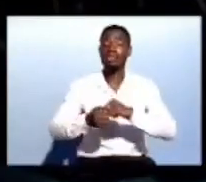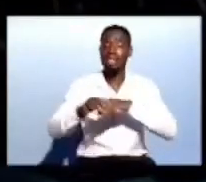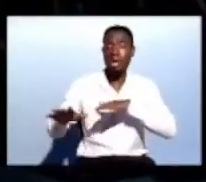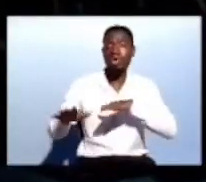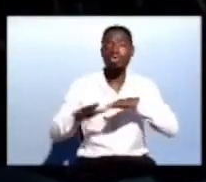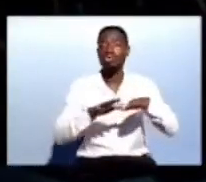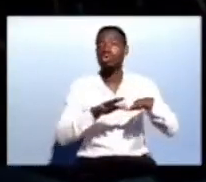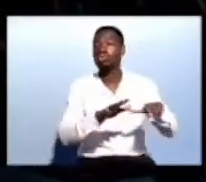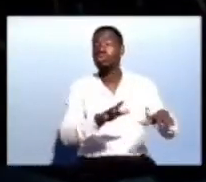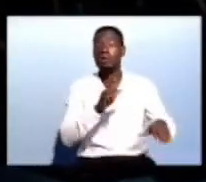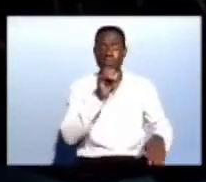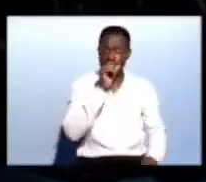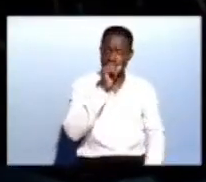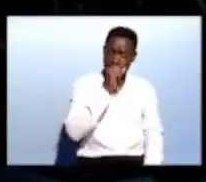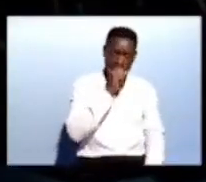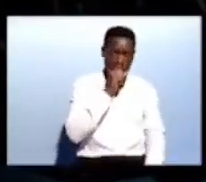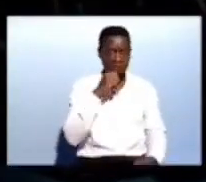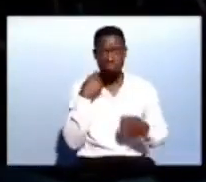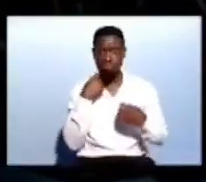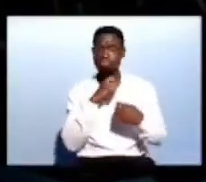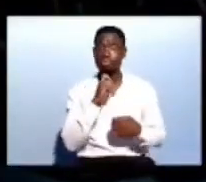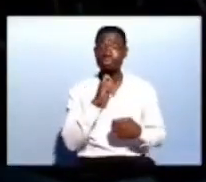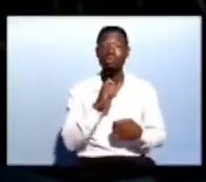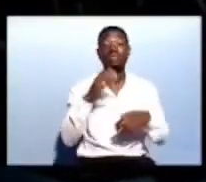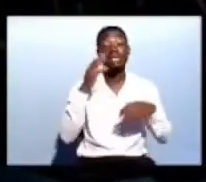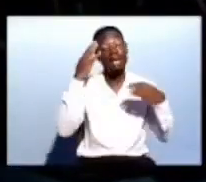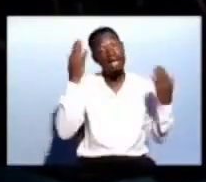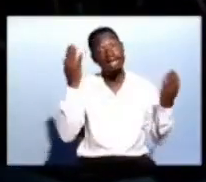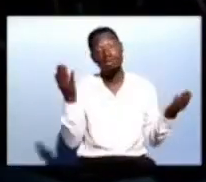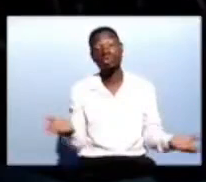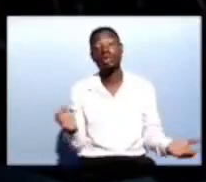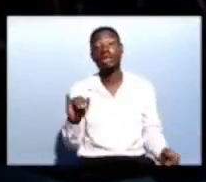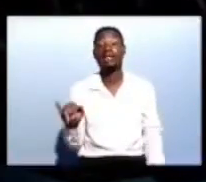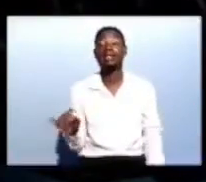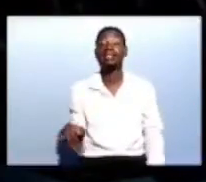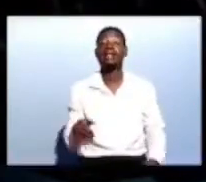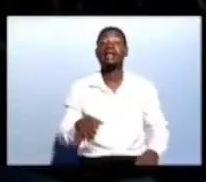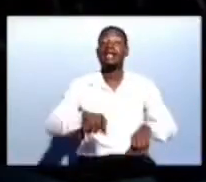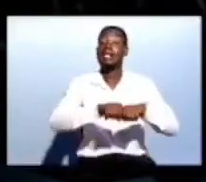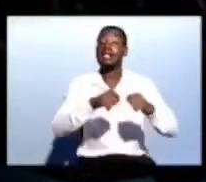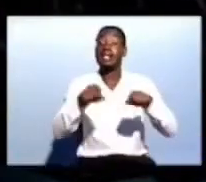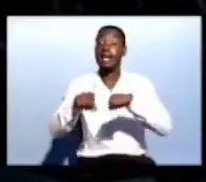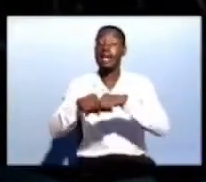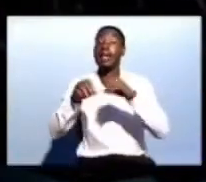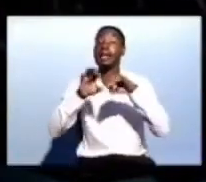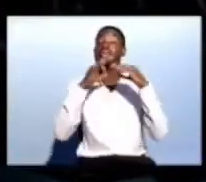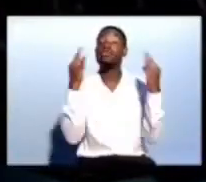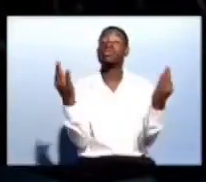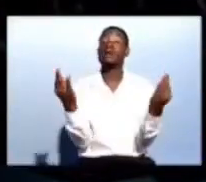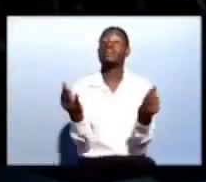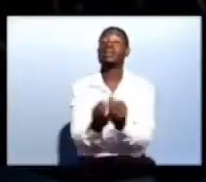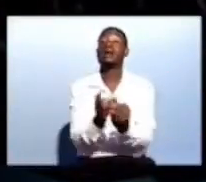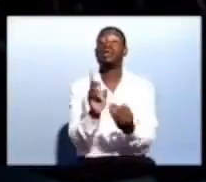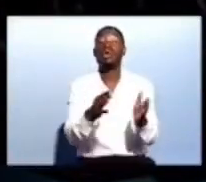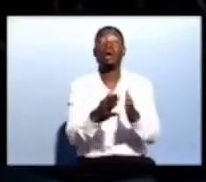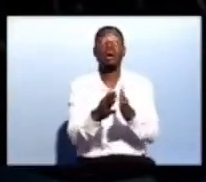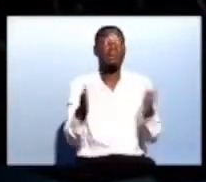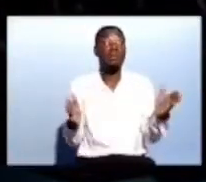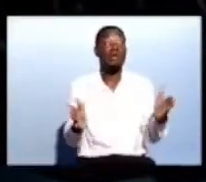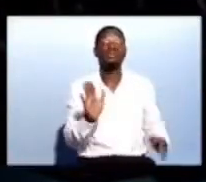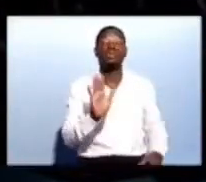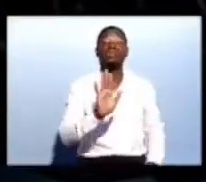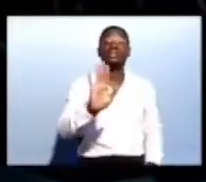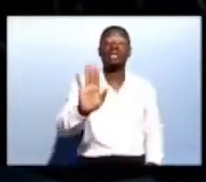linakusumbua, unanunanuna bila kumwambia mwenzako, atajuaje? Hiyo inaharibu familia. Uwe mwazi kwa